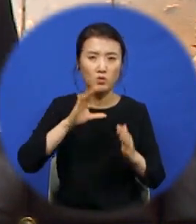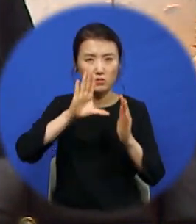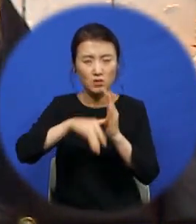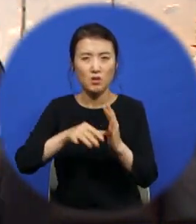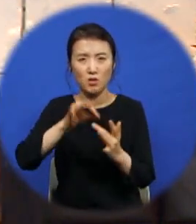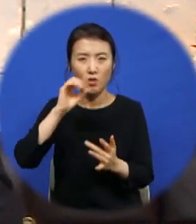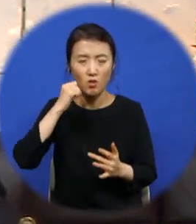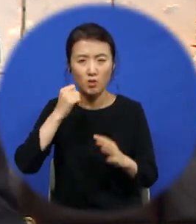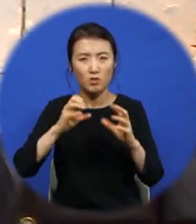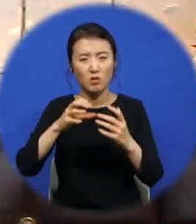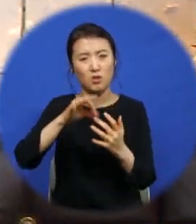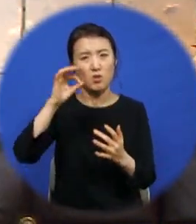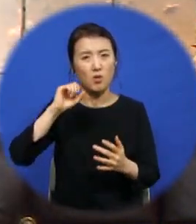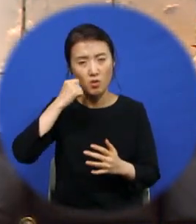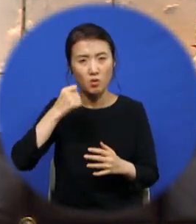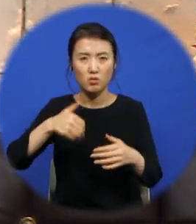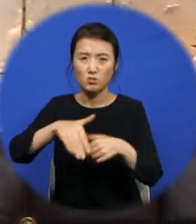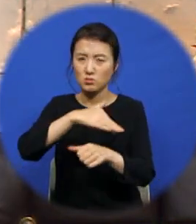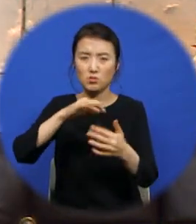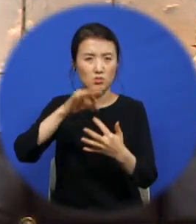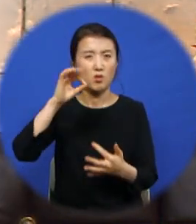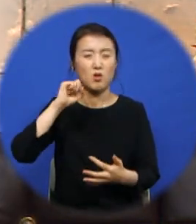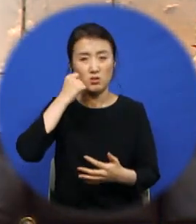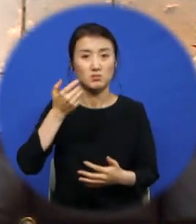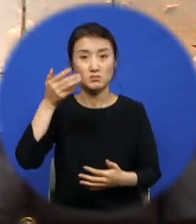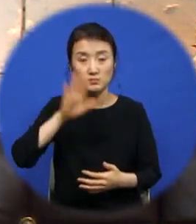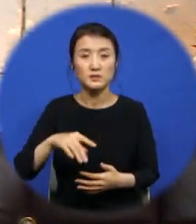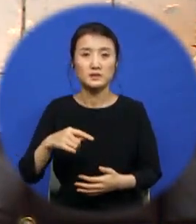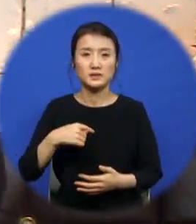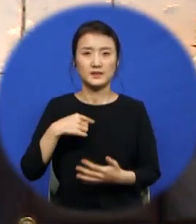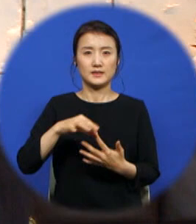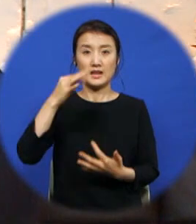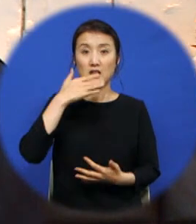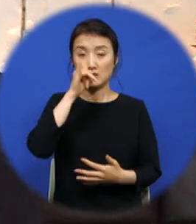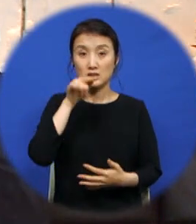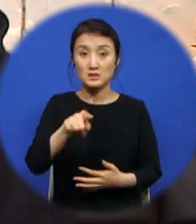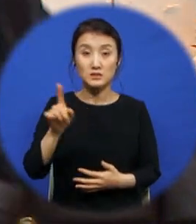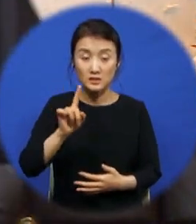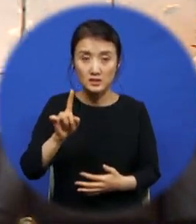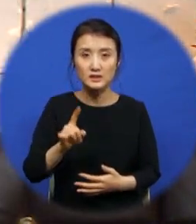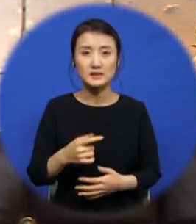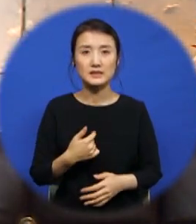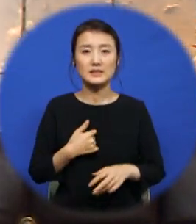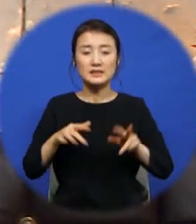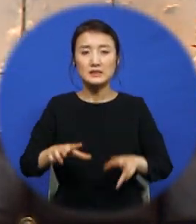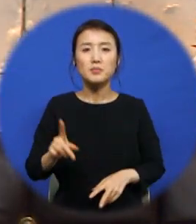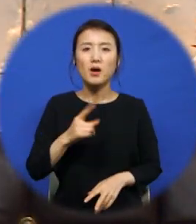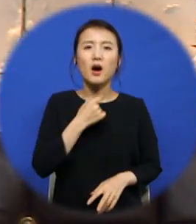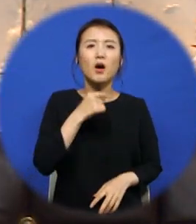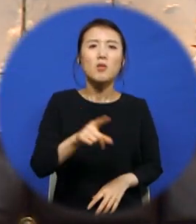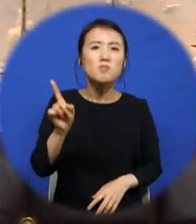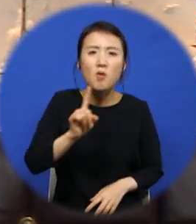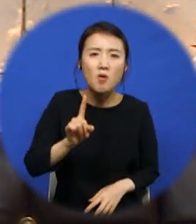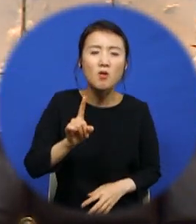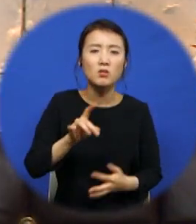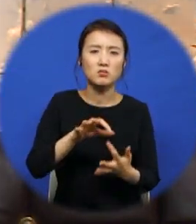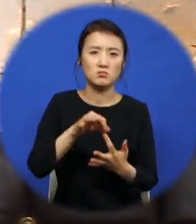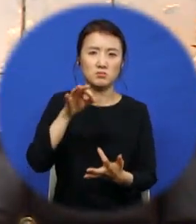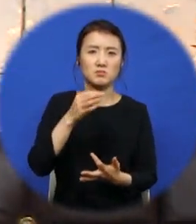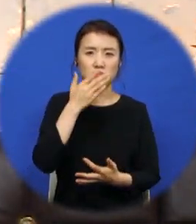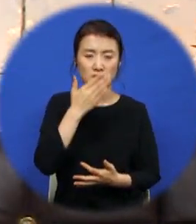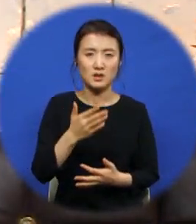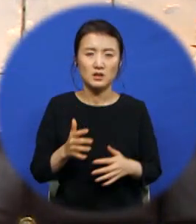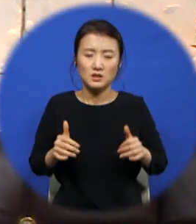나라도 선택할 수 없고 상황도 선택할 수 없지만 우리가 선택할 수 있는 것은 지금 내가 무엇을 어떻게 알 것이 말씀 때 갈 수 있지 않습니까